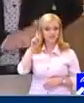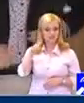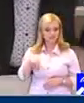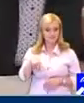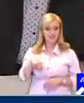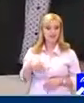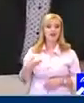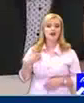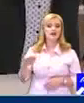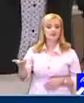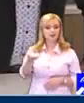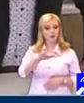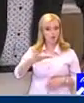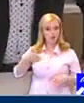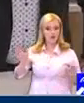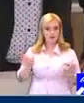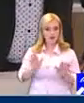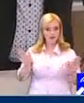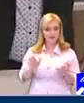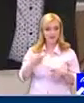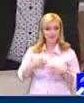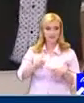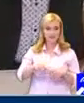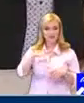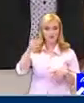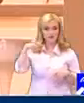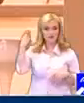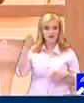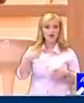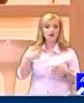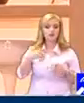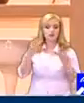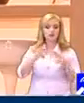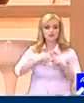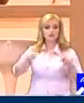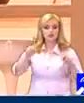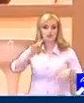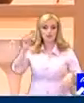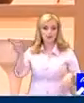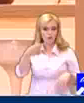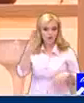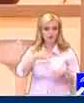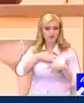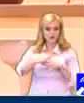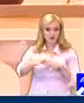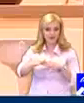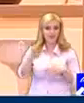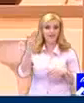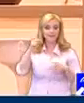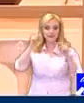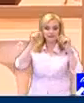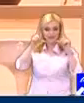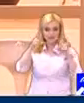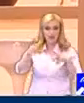că nouă ne-am cântat la mulți ani, pentru că astăzi este o zi deosebită în familia matinalelor. Un anișor de zile împlinim în care vă